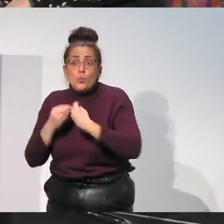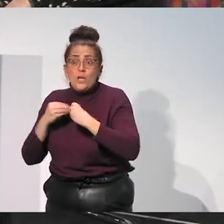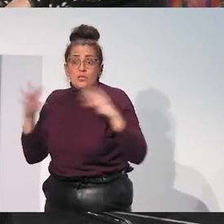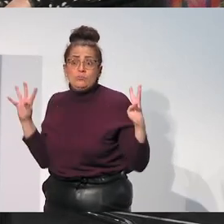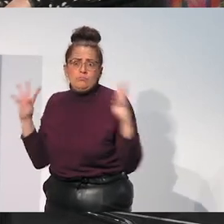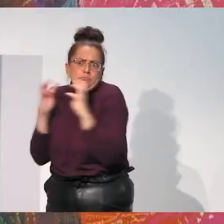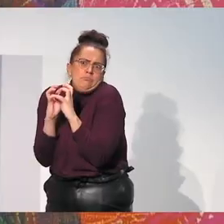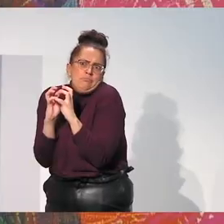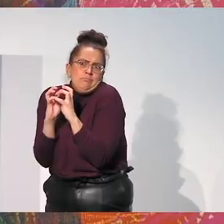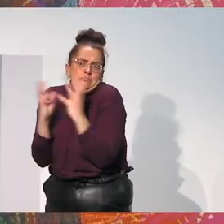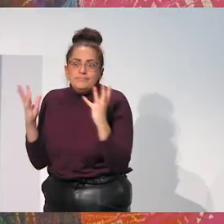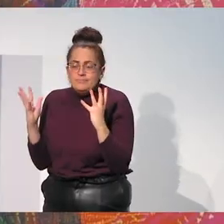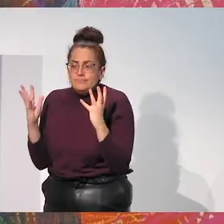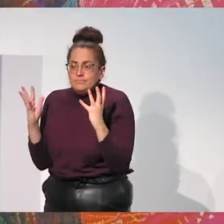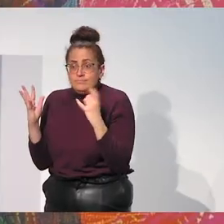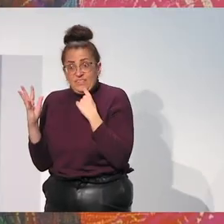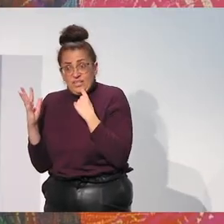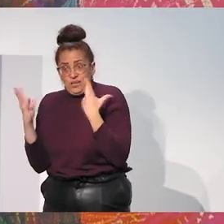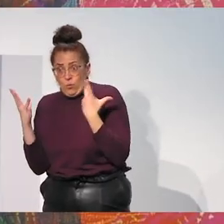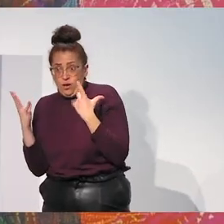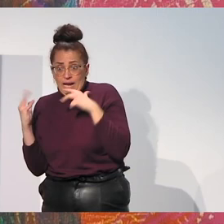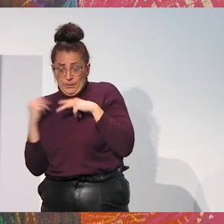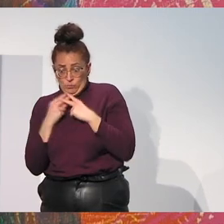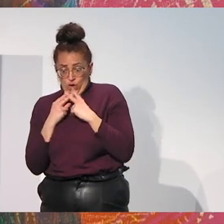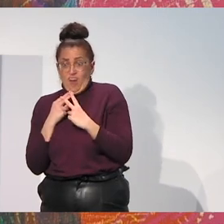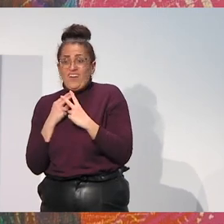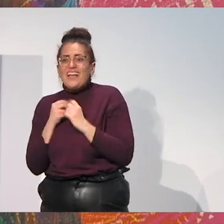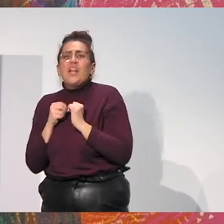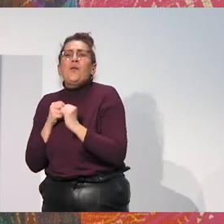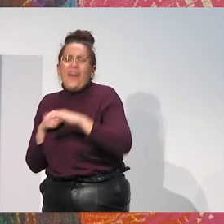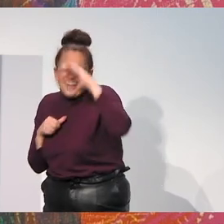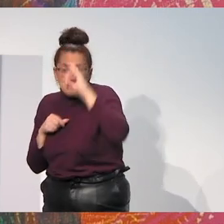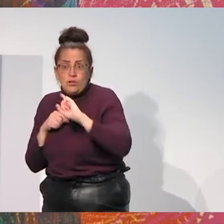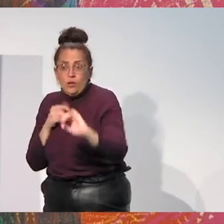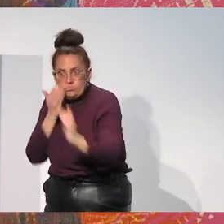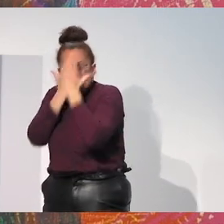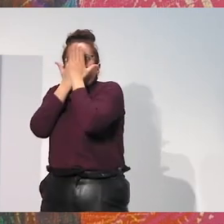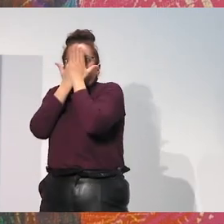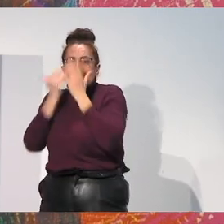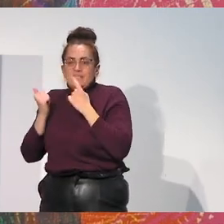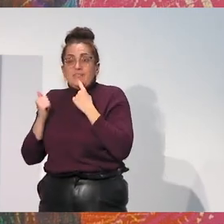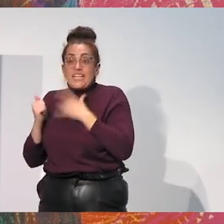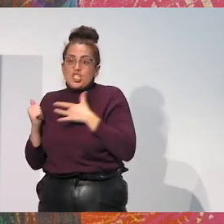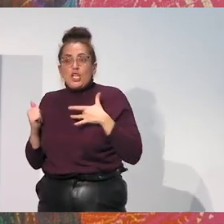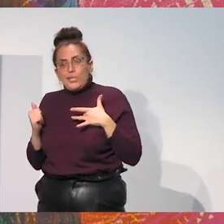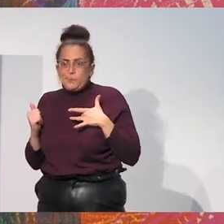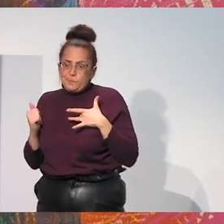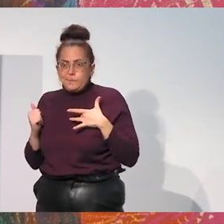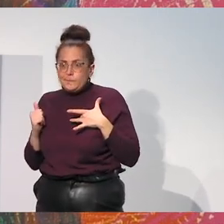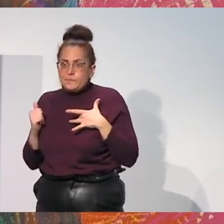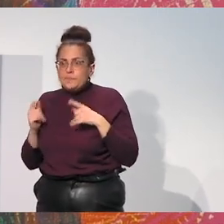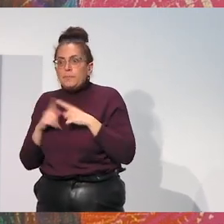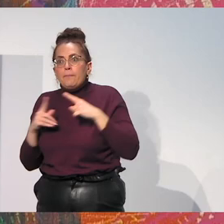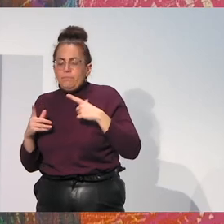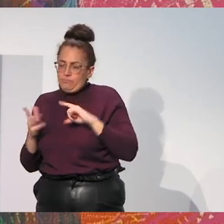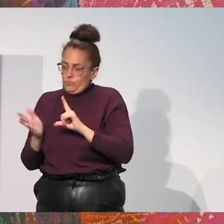gens se rapprochent, les habitats sont de plus en plus rapprochés, c'est pas forcément sain, et on a des problèmes juridiques de lumière, en fait,